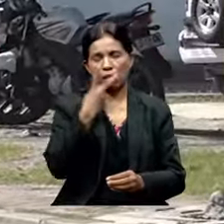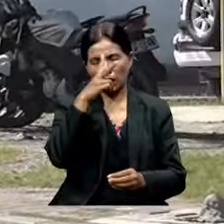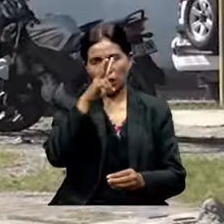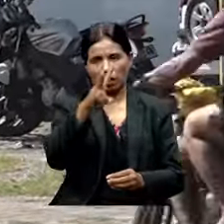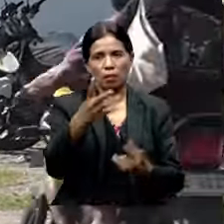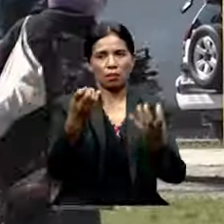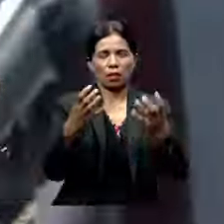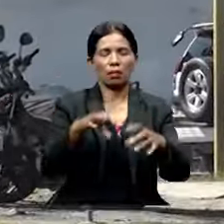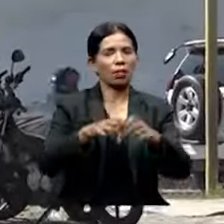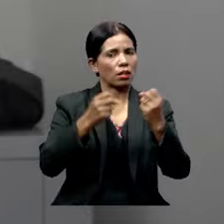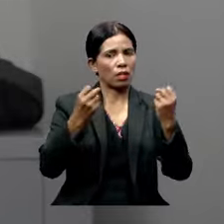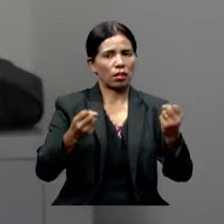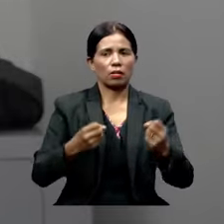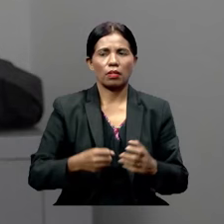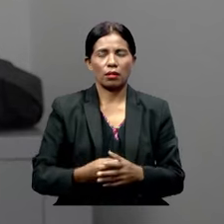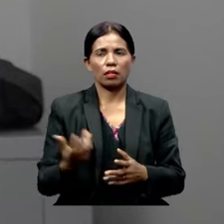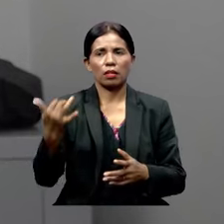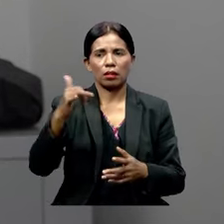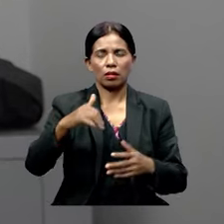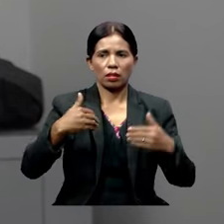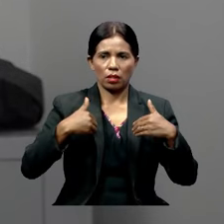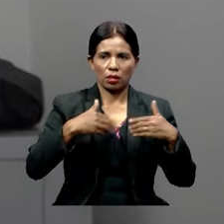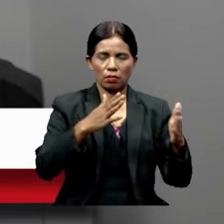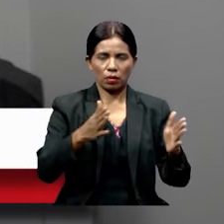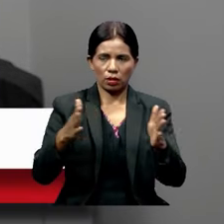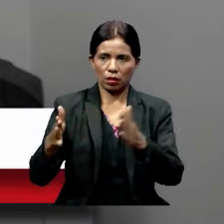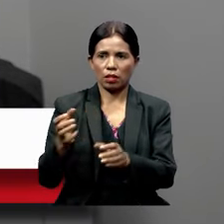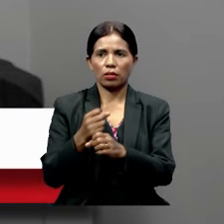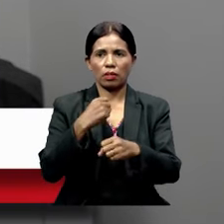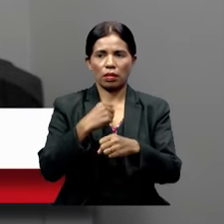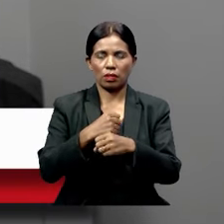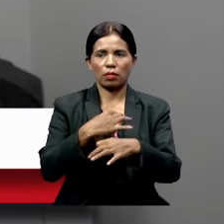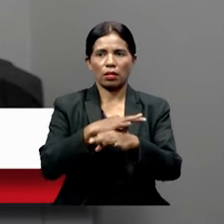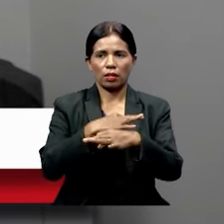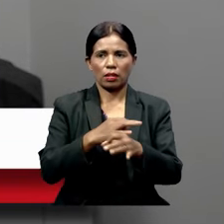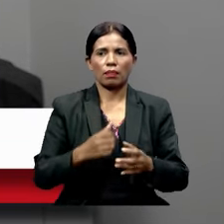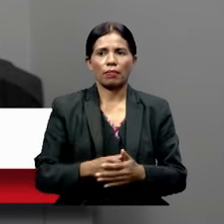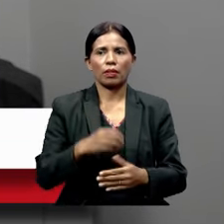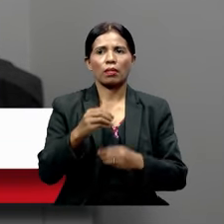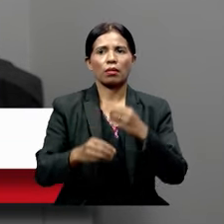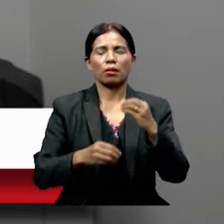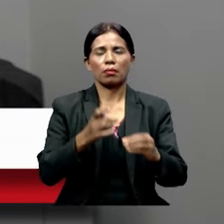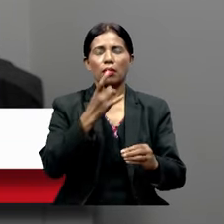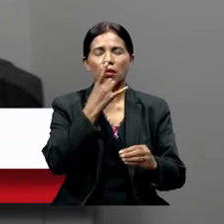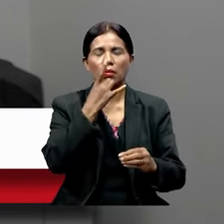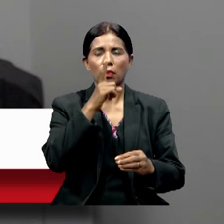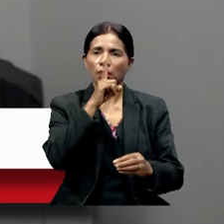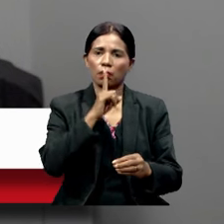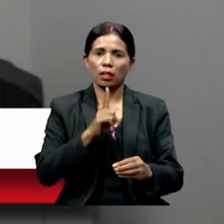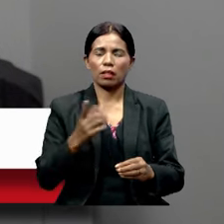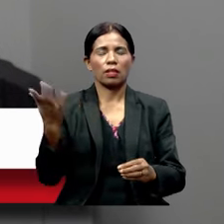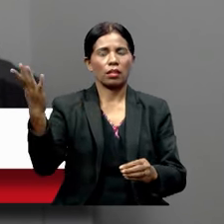barak mak avaria siran ini ihana prosesnya lara tu halau be manutensam. Kona ba lampu merah ihana fatin tolo ni